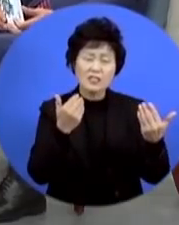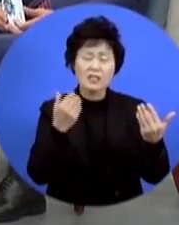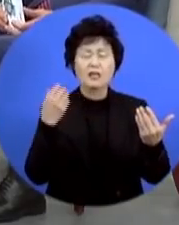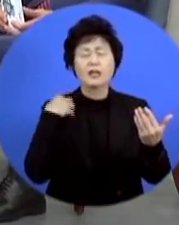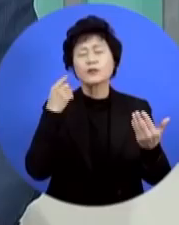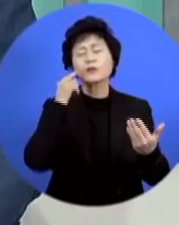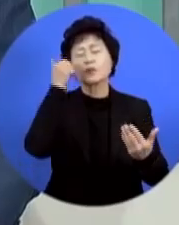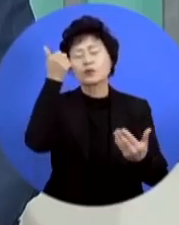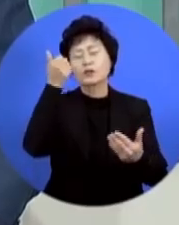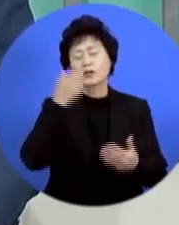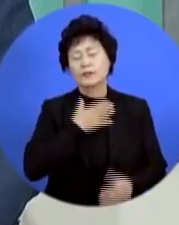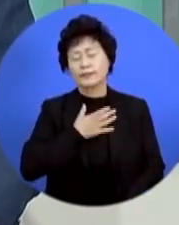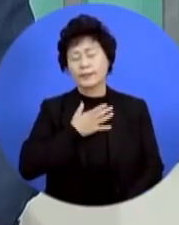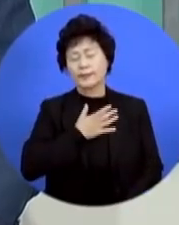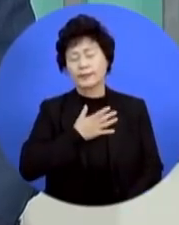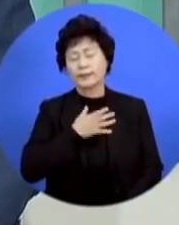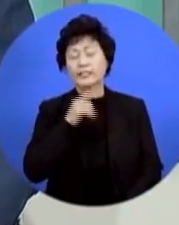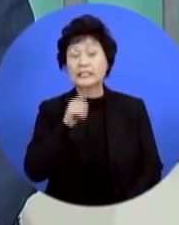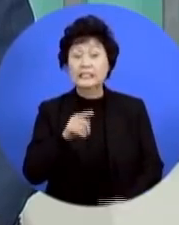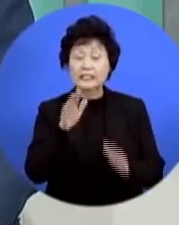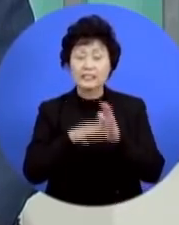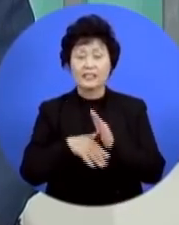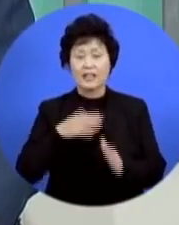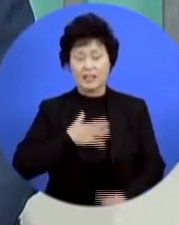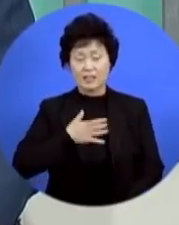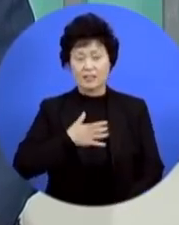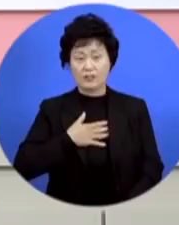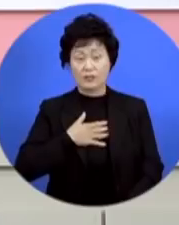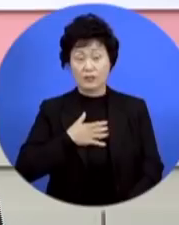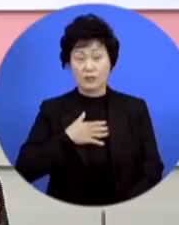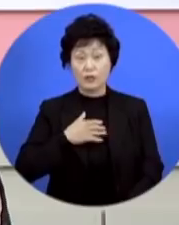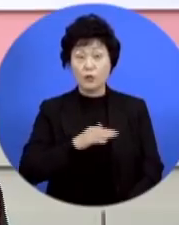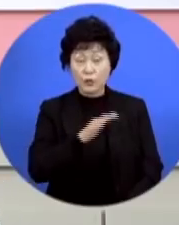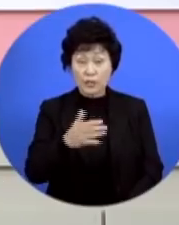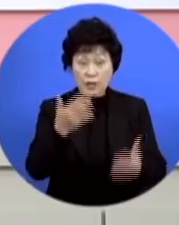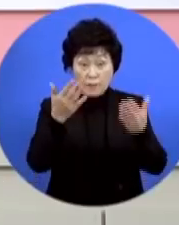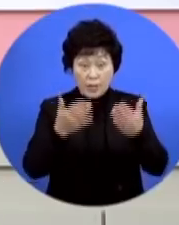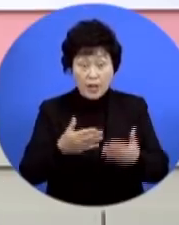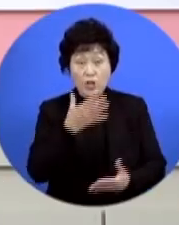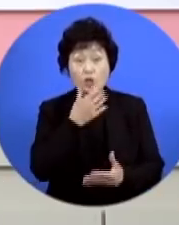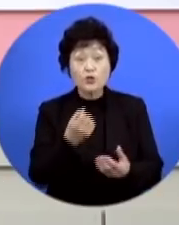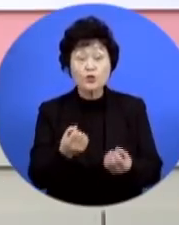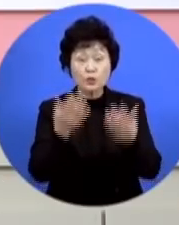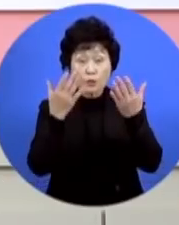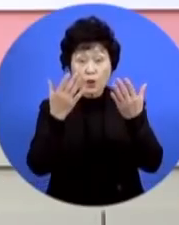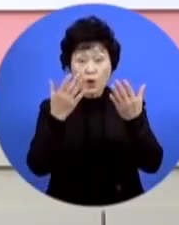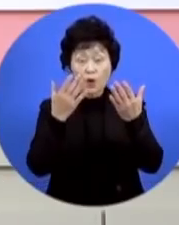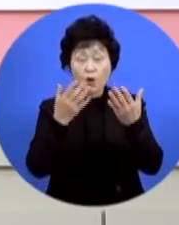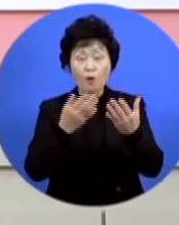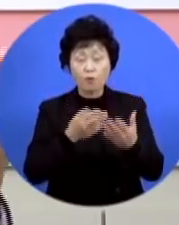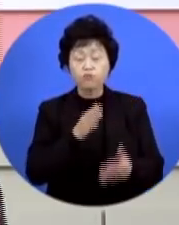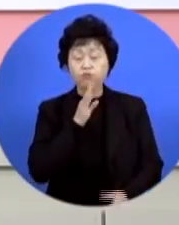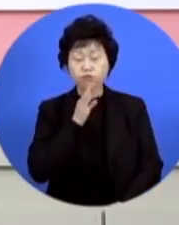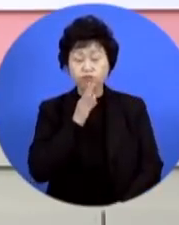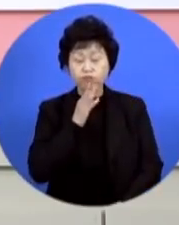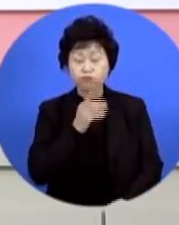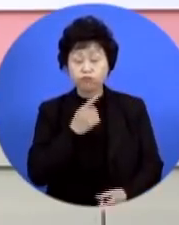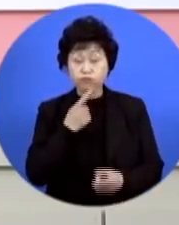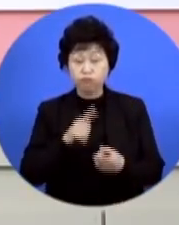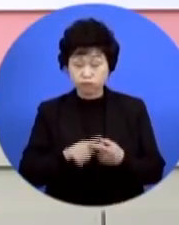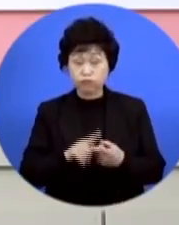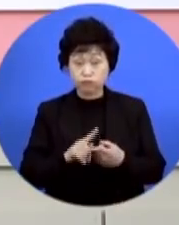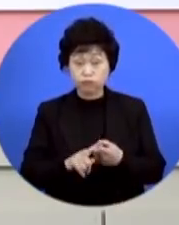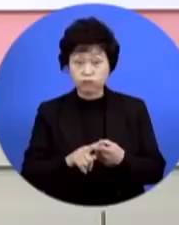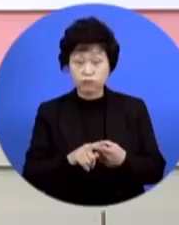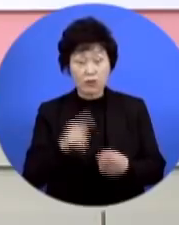그러면서 우리는 주는 축복은 당연하게 생각하지만 가는 거는 굉장히 분해하고 그렇죠. 하나님의 덧셈은